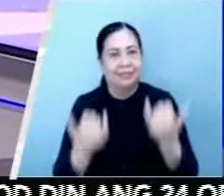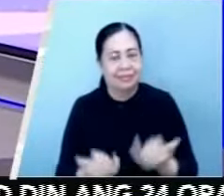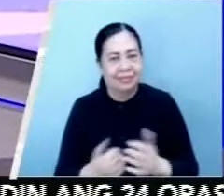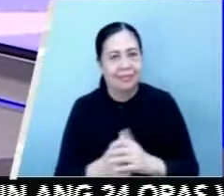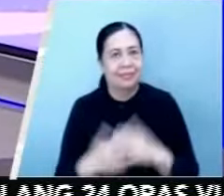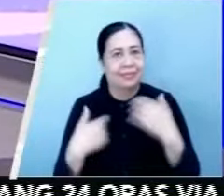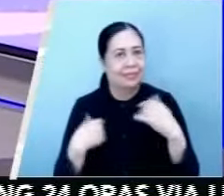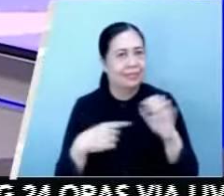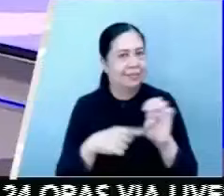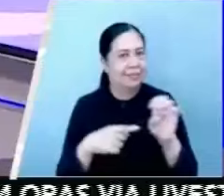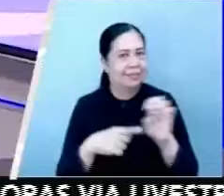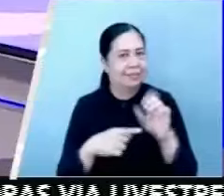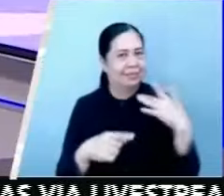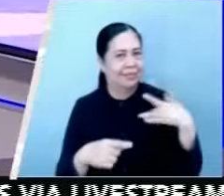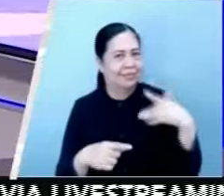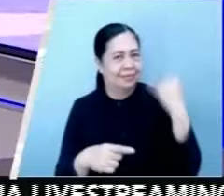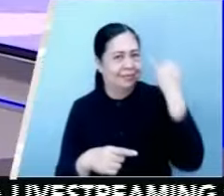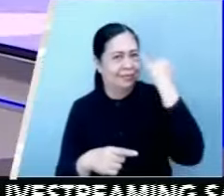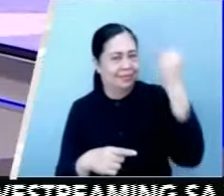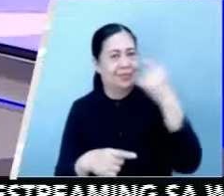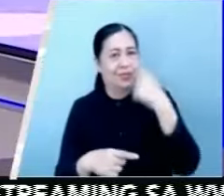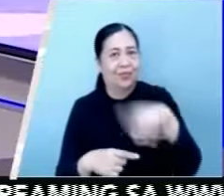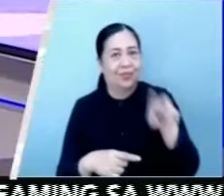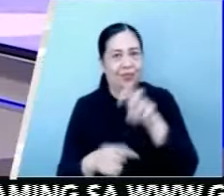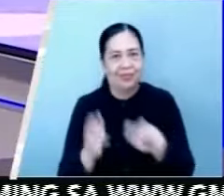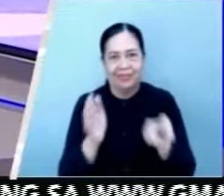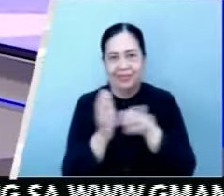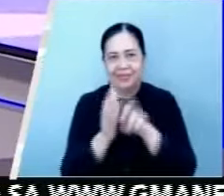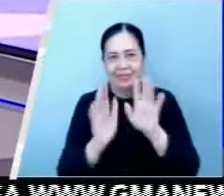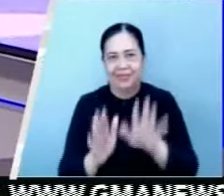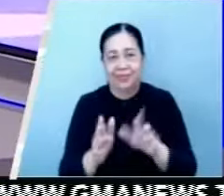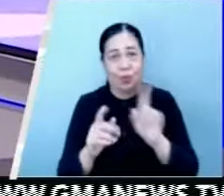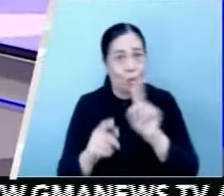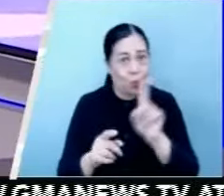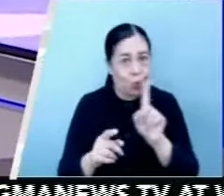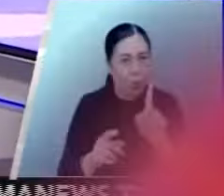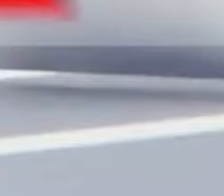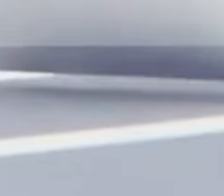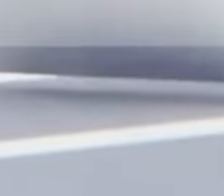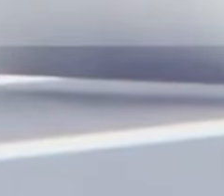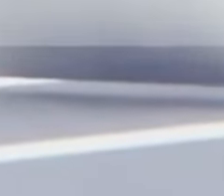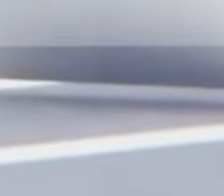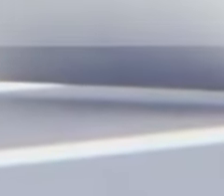pa-extrang paandar kasi siya para sa kanyang mga pasahero. Kung ano yan, watch this.